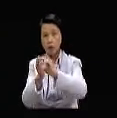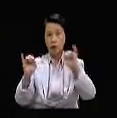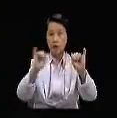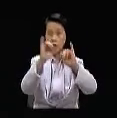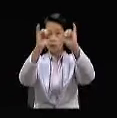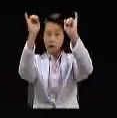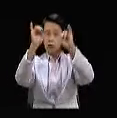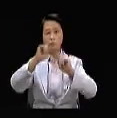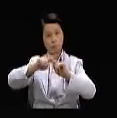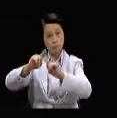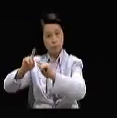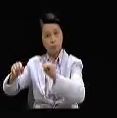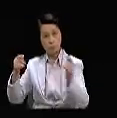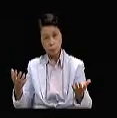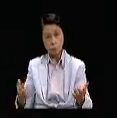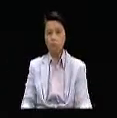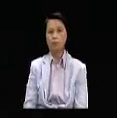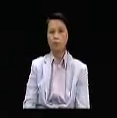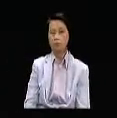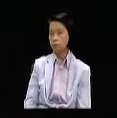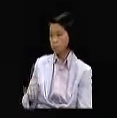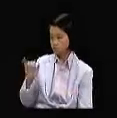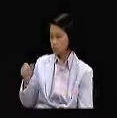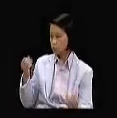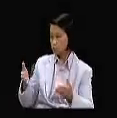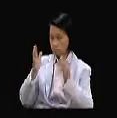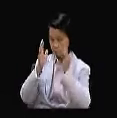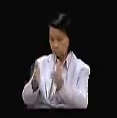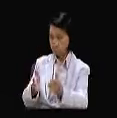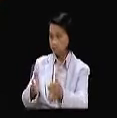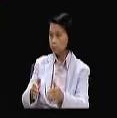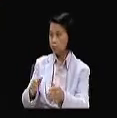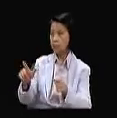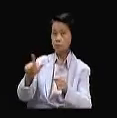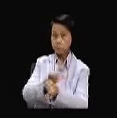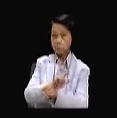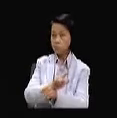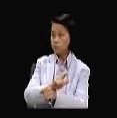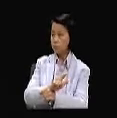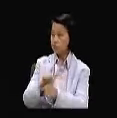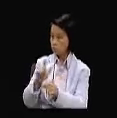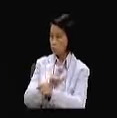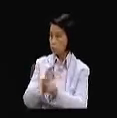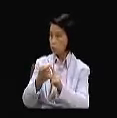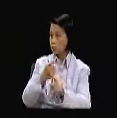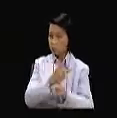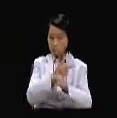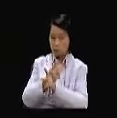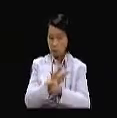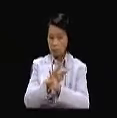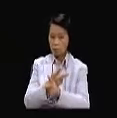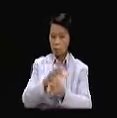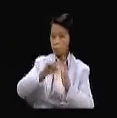sebagainya banyak juga perhatian dibawakan kepada aspek kelestarian nah kali segi penjagaan